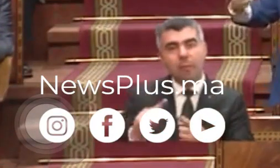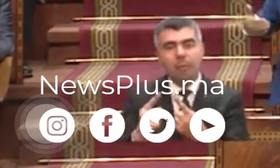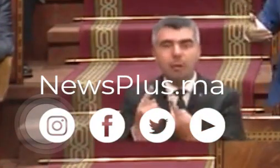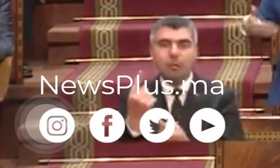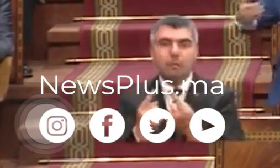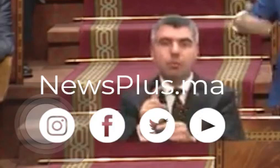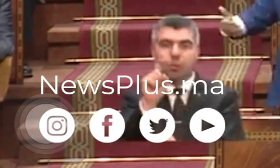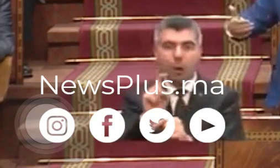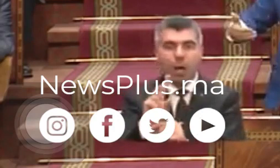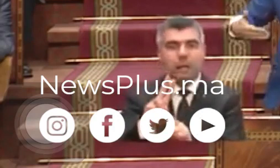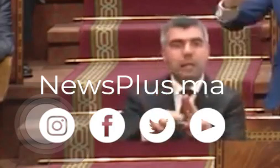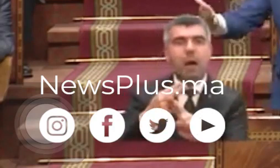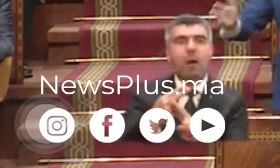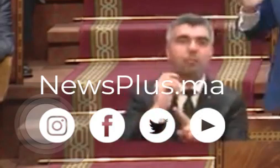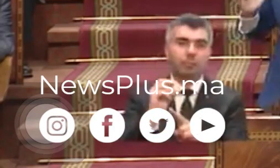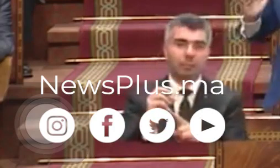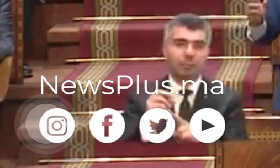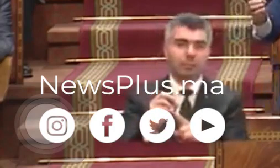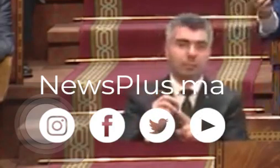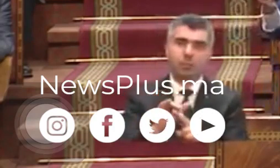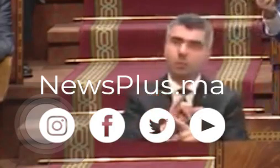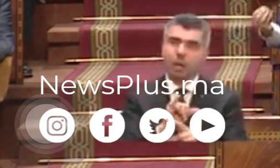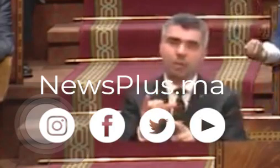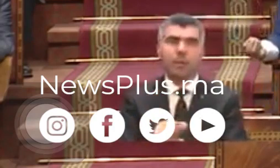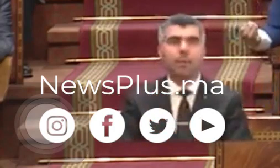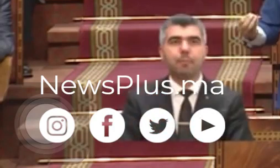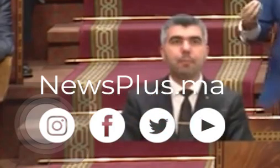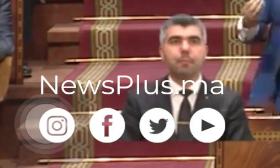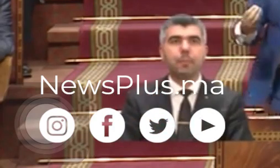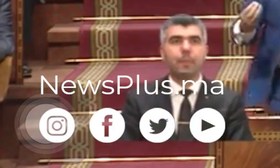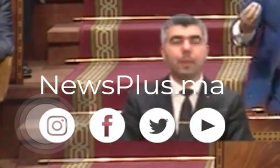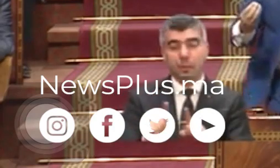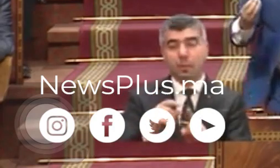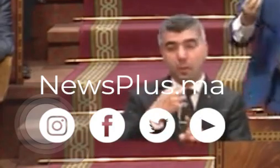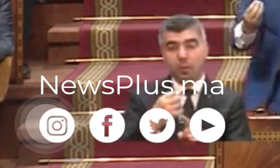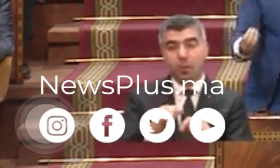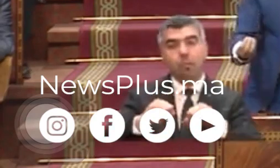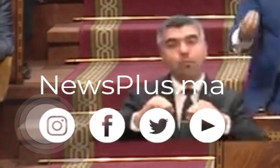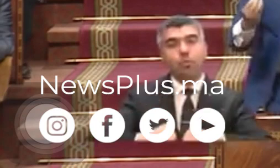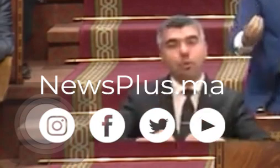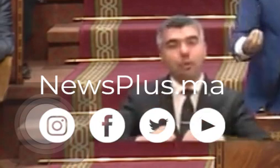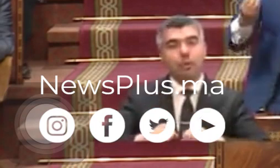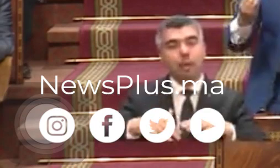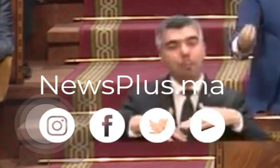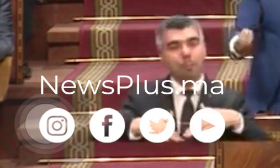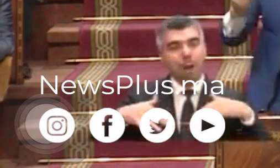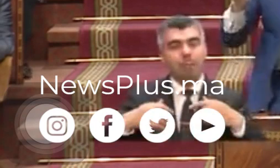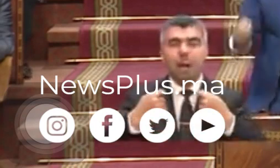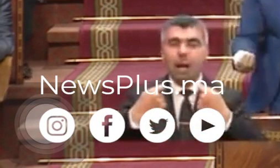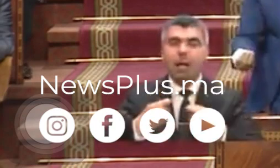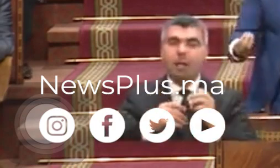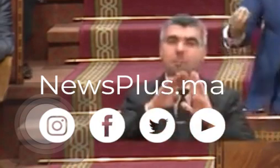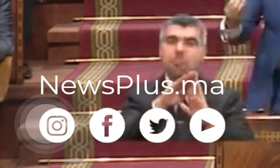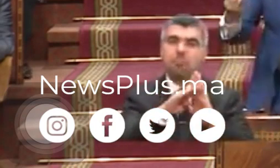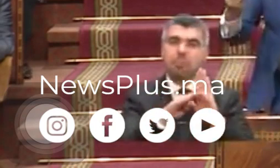قلنا راي مخالف ماشي معناتها اننا نجيب على شي حد. انا في نظري المجلس سيد نفسه وعنده رئيس وعنده مكتب